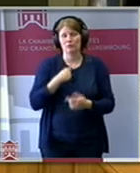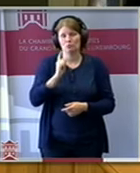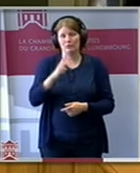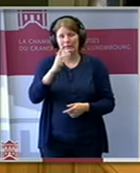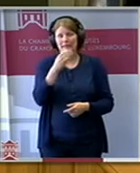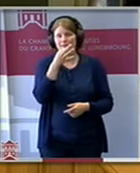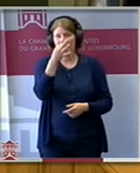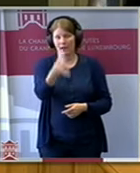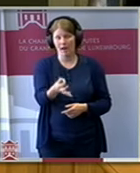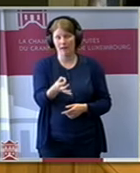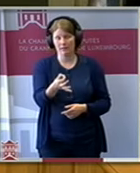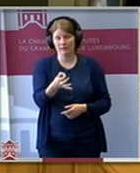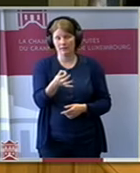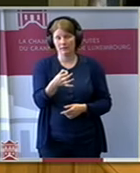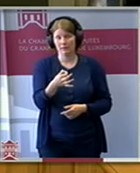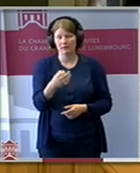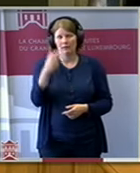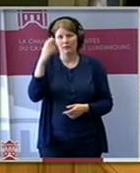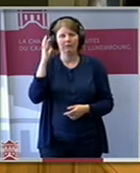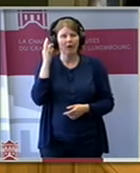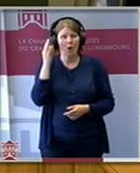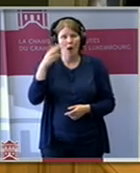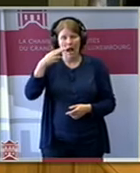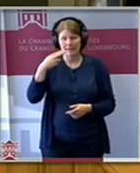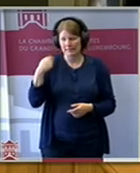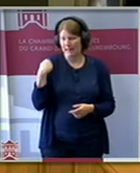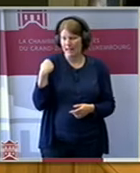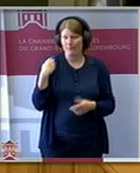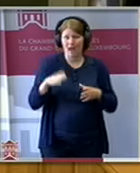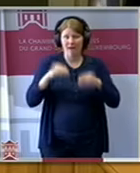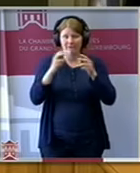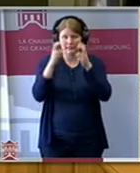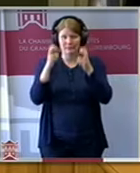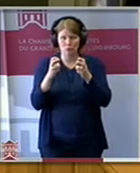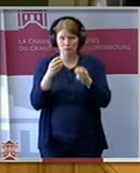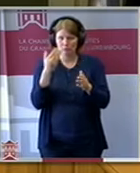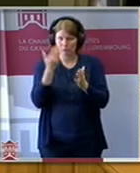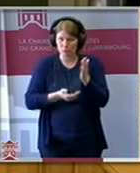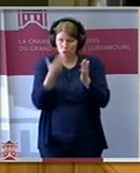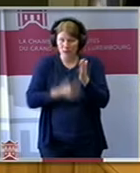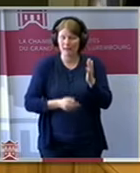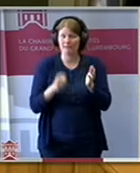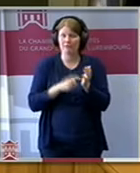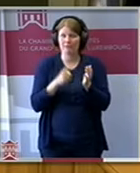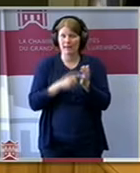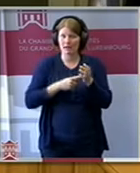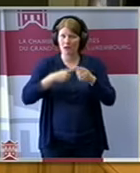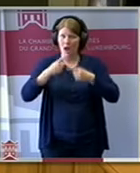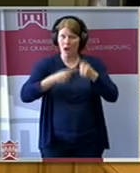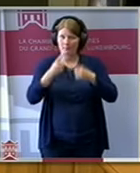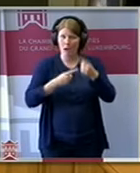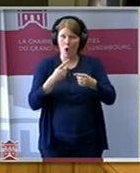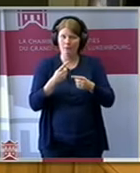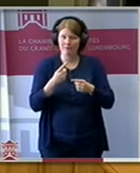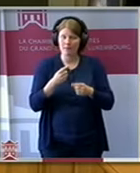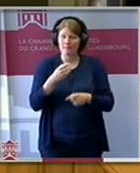muss auch nicht dabei sagen, Madame Hansen hat ganz am Anfang von der Sitzung sich aufgeregt über den Treatment von der Question Parlamentären, ich schließe mich dem an. Das ist nicht die erste